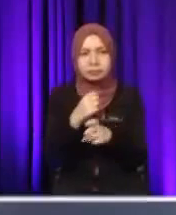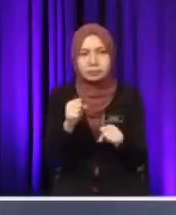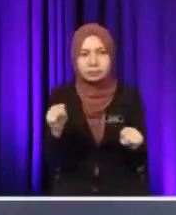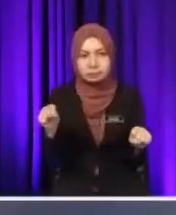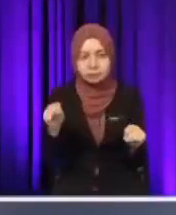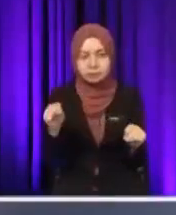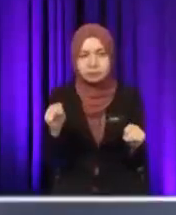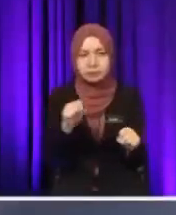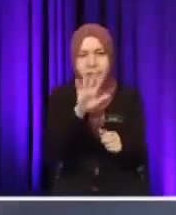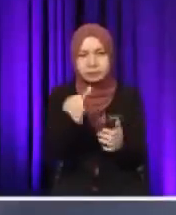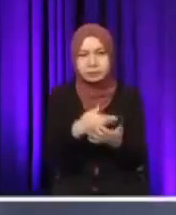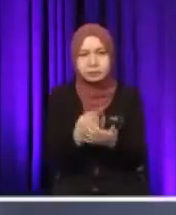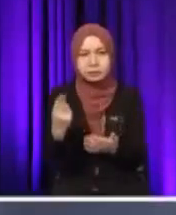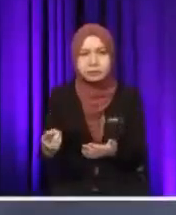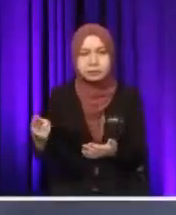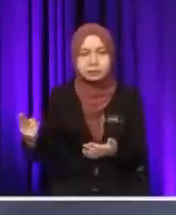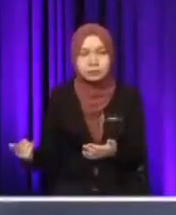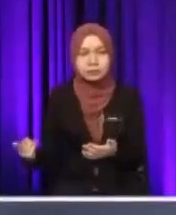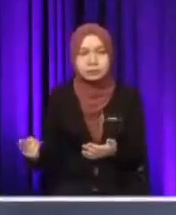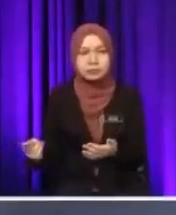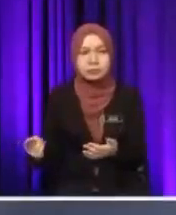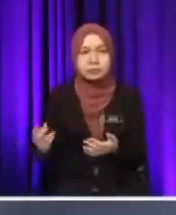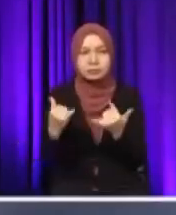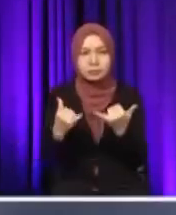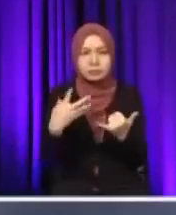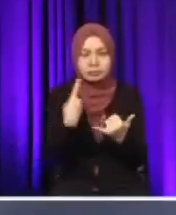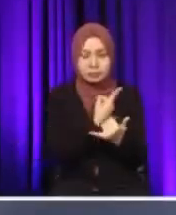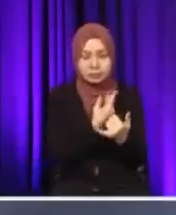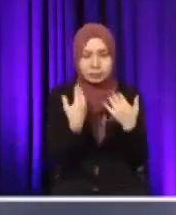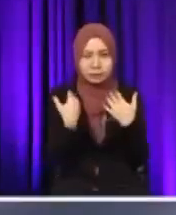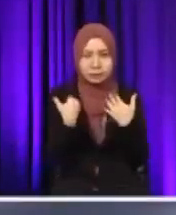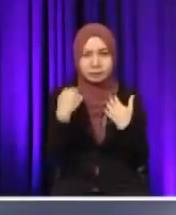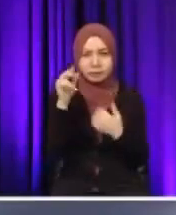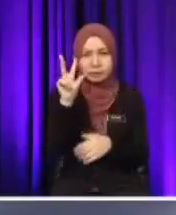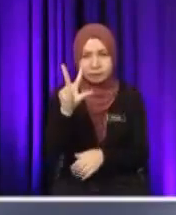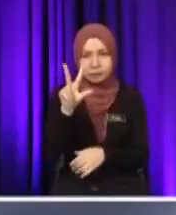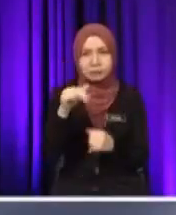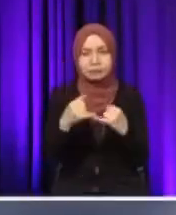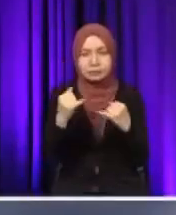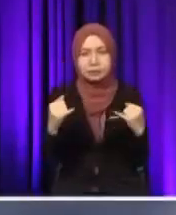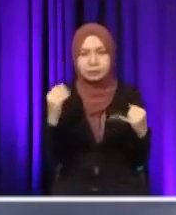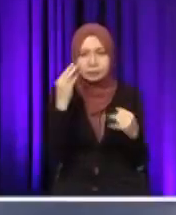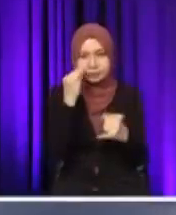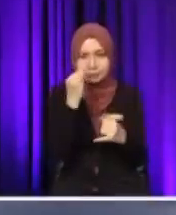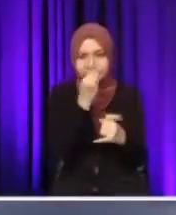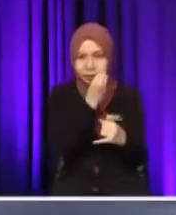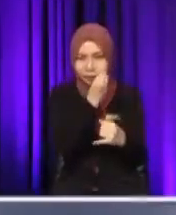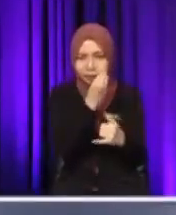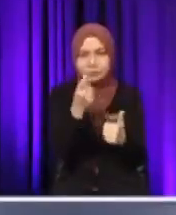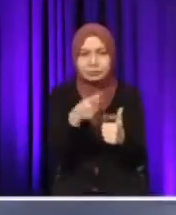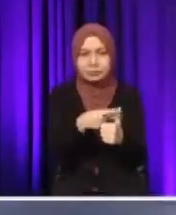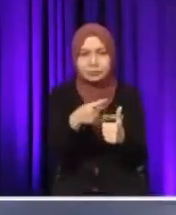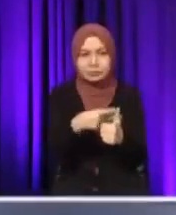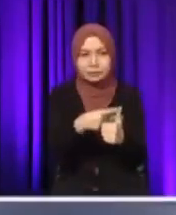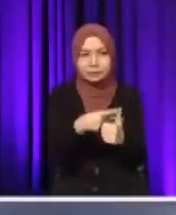acuan. Okay, baik. Di sini kita ada 3 jenis flower. Kita boleh pakai mana-mana saja. Tak kisah. So abang, step pertama.